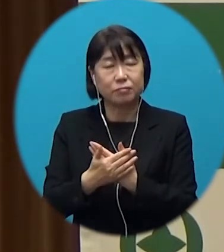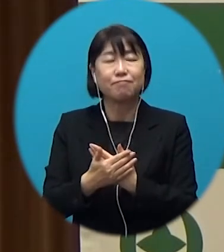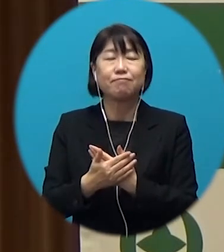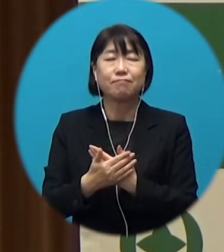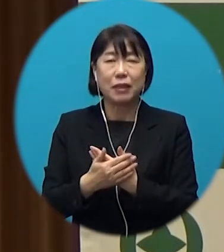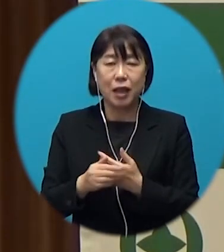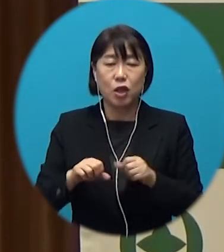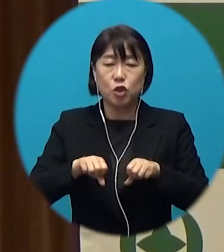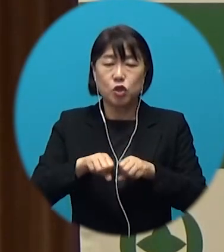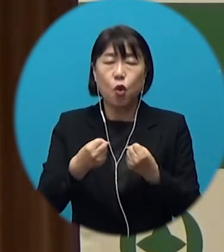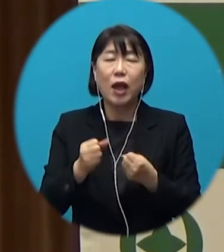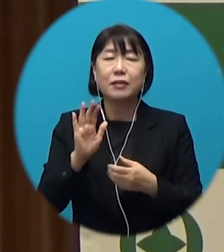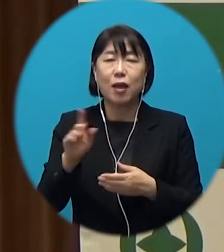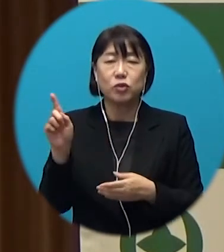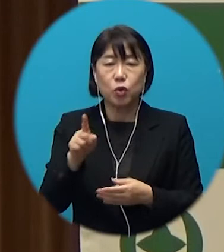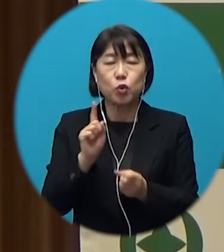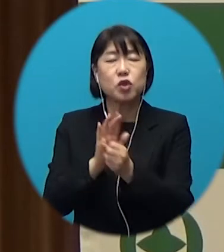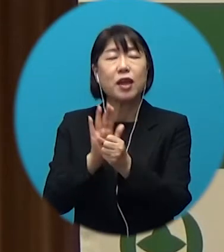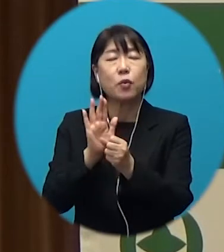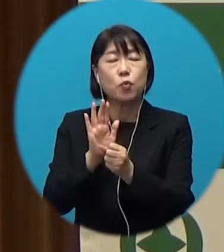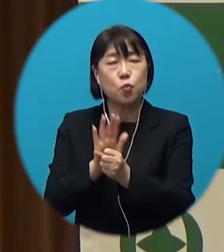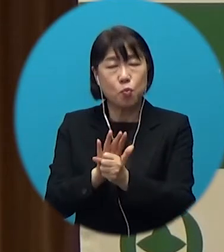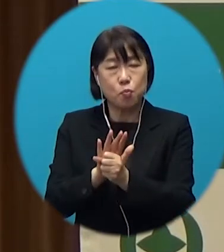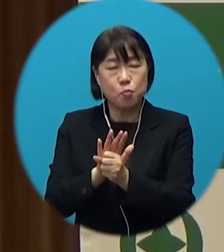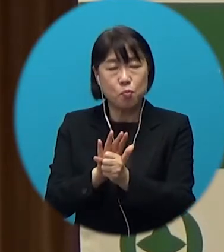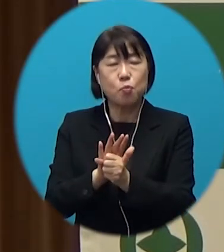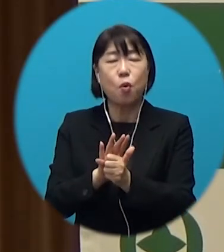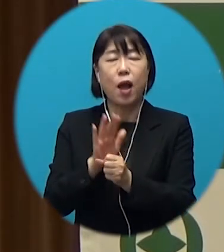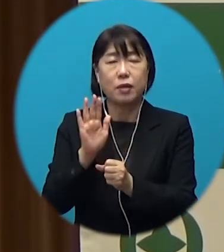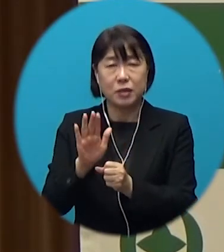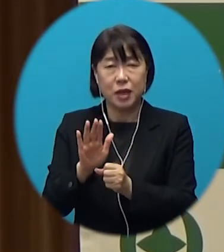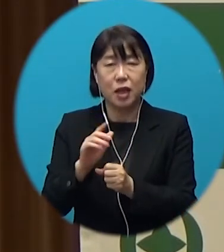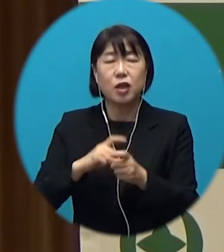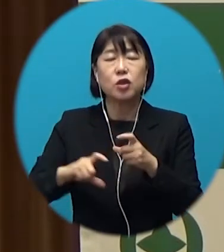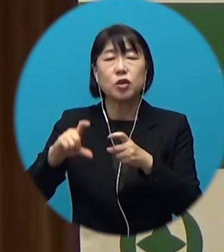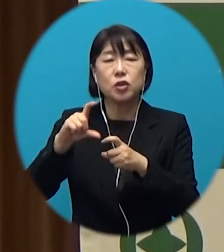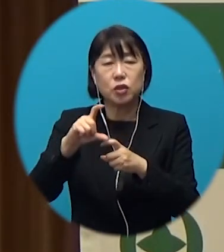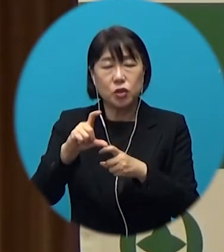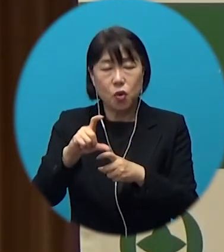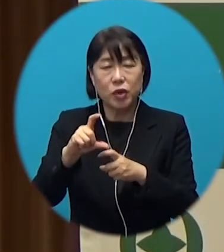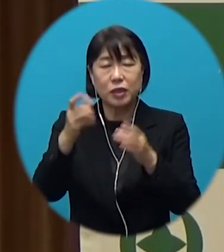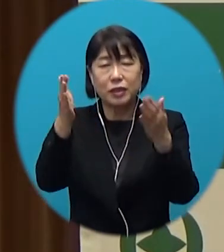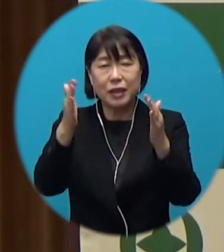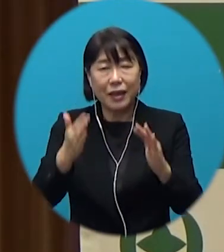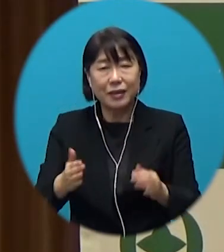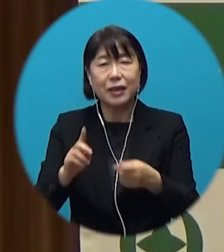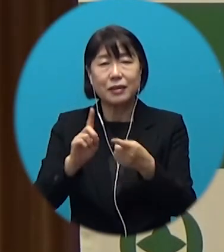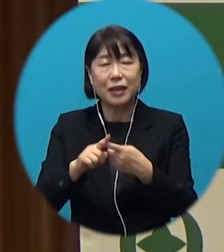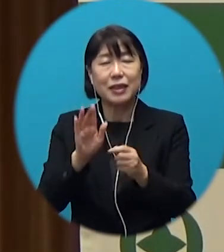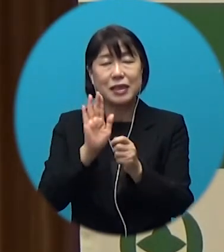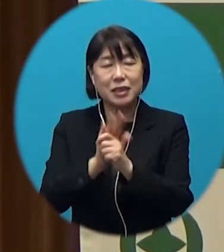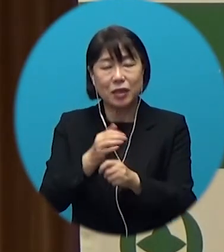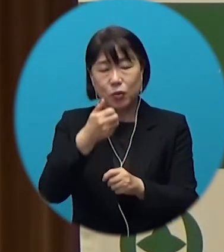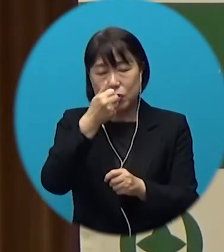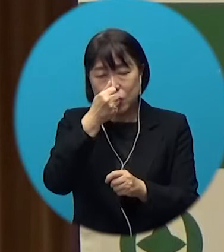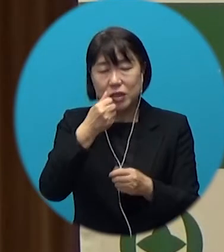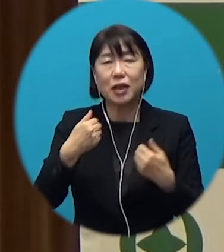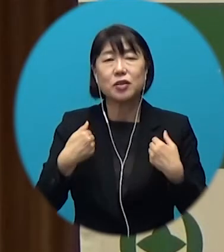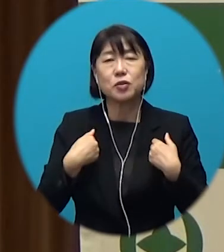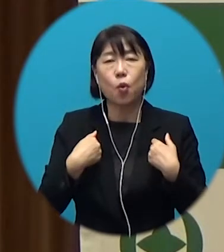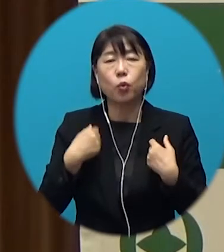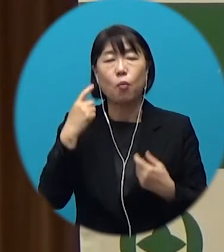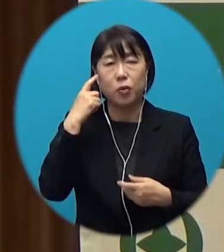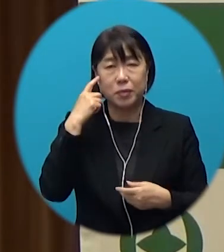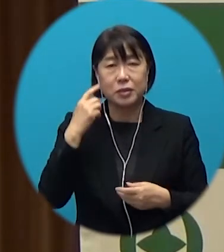ある方々の支援については目出しはできておりますけれども、より体系的な支援の充実が進むというふうに思っておりますので、